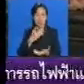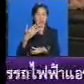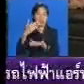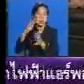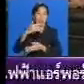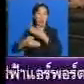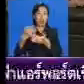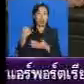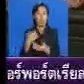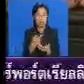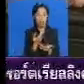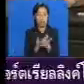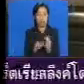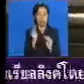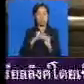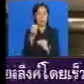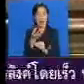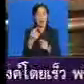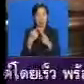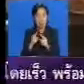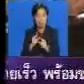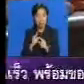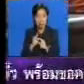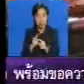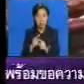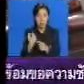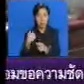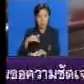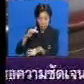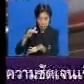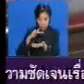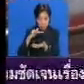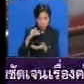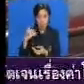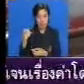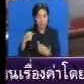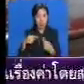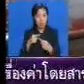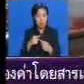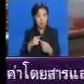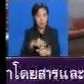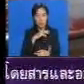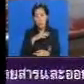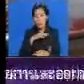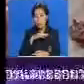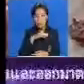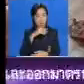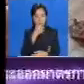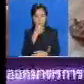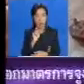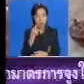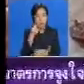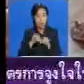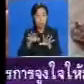งทำให้ราคานั้นค่อนข้างสูงนะครับแต่เมื่อถูกหยุดนำเข้าจากประเทศเพื่อนบ้านเนี่ยนะครับหลังจากที่มีการเกิดการระบาดของโรคไข้หวัดใหญ่สายพันธุ์ใหม่